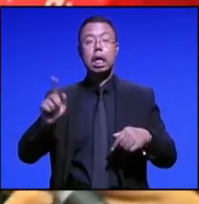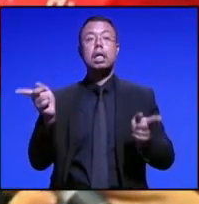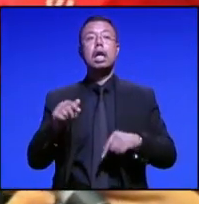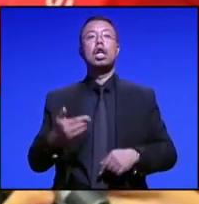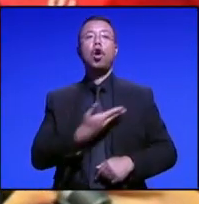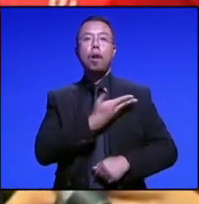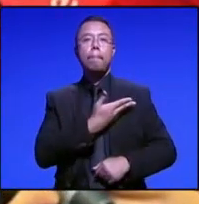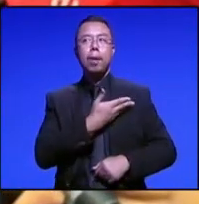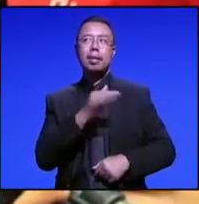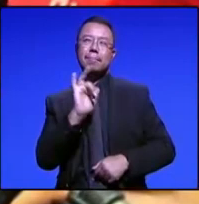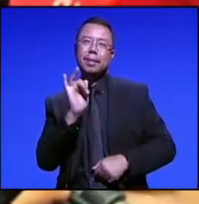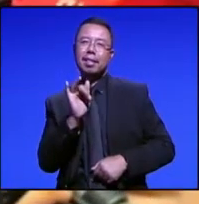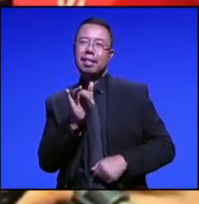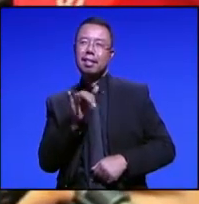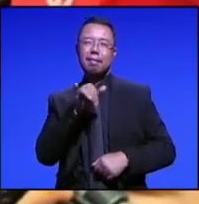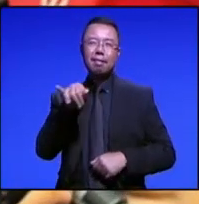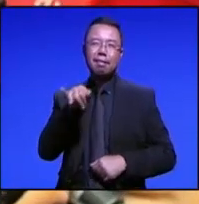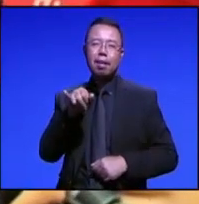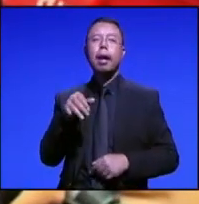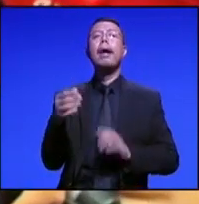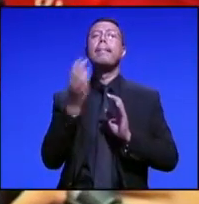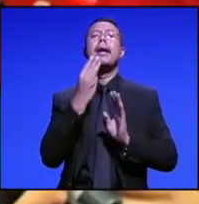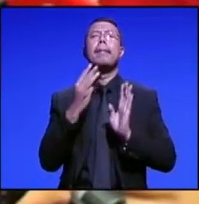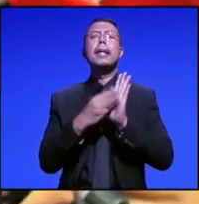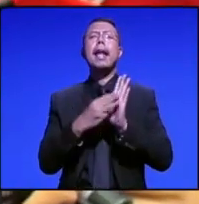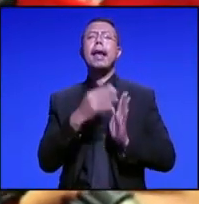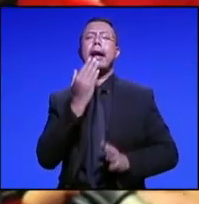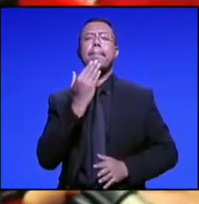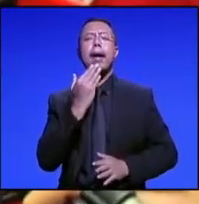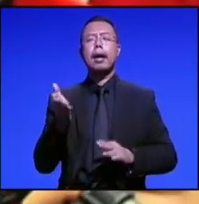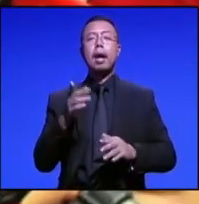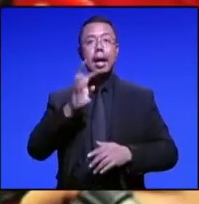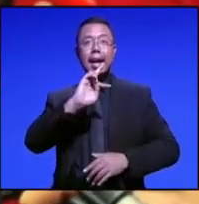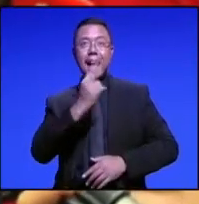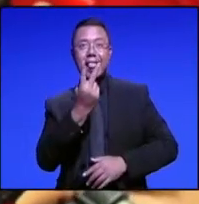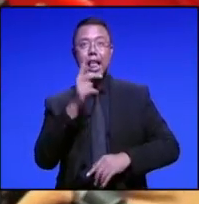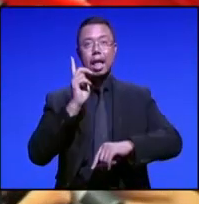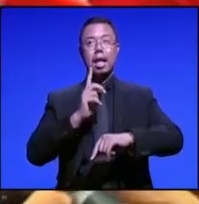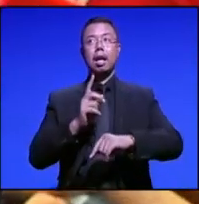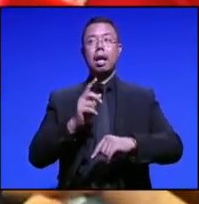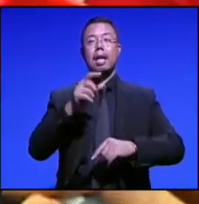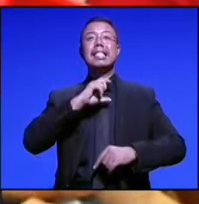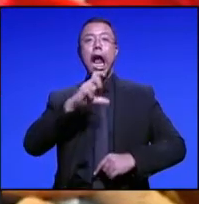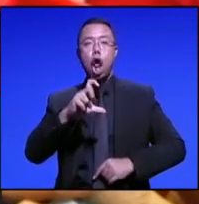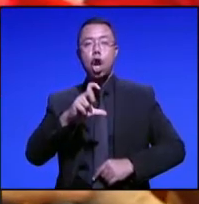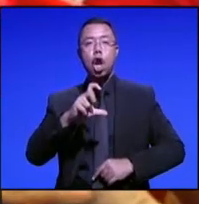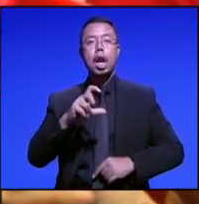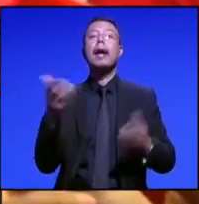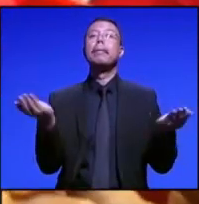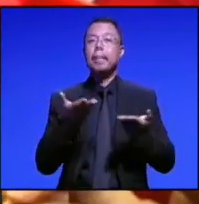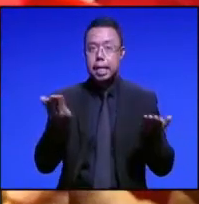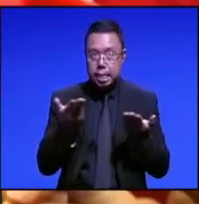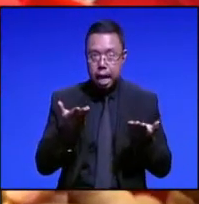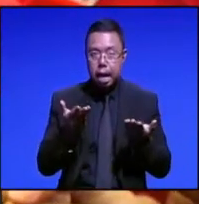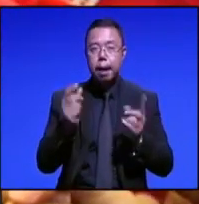dari framing itu. Persoalannya sederhana. Pergantian antar waktu yang biasa dilakukan